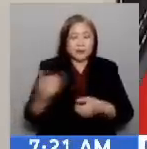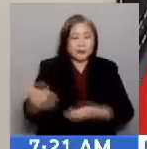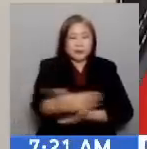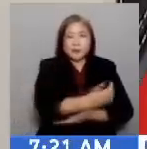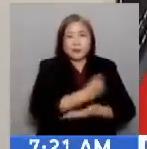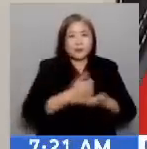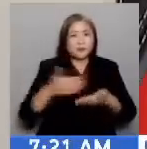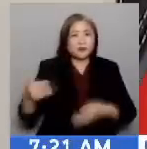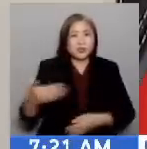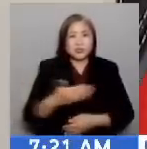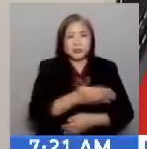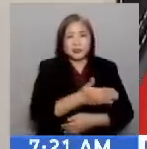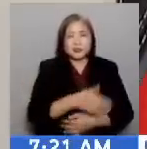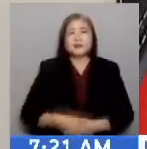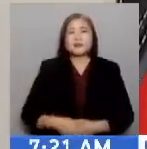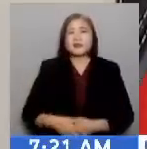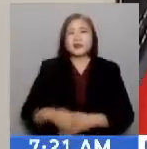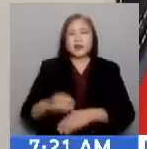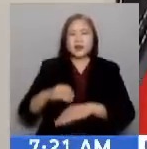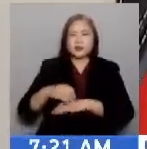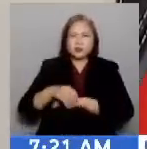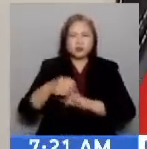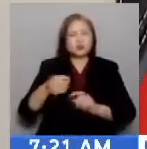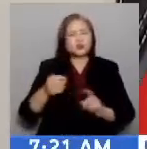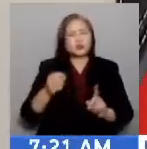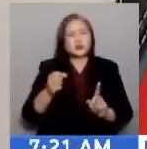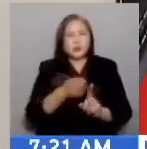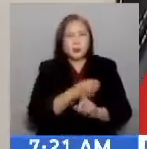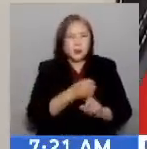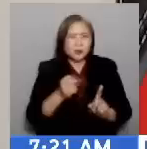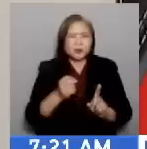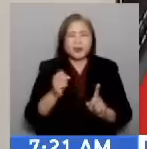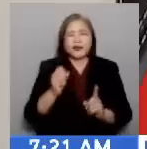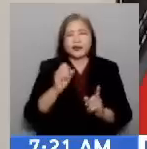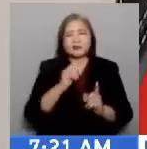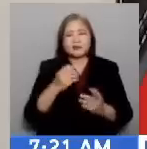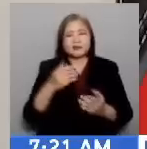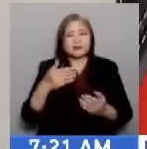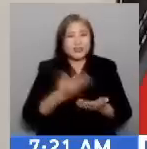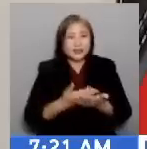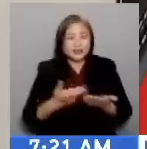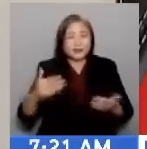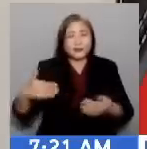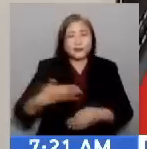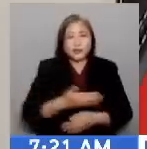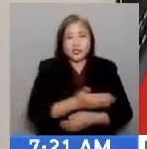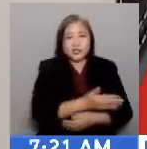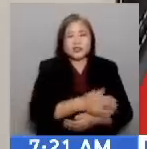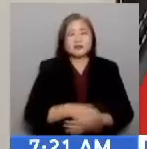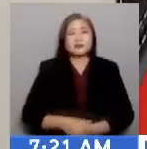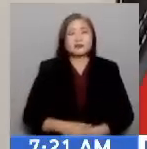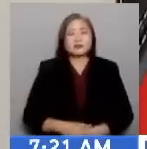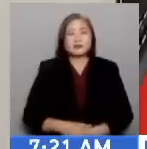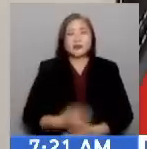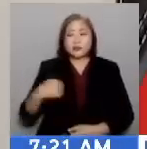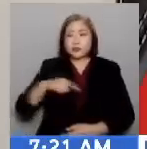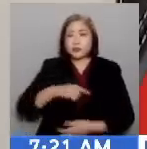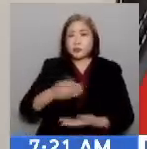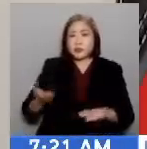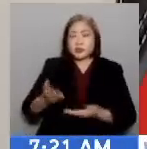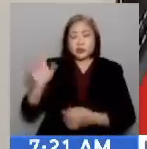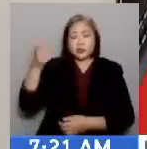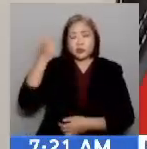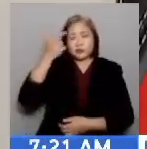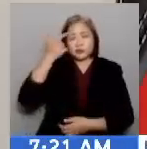yung over-exploitation of resources, nandyan yung sa amin, sa panig ng pamahalaan, pwede